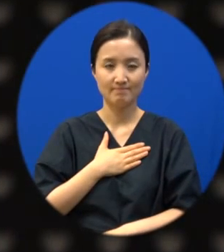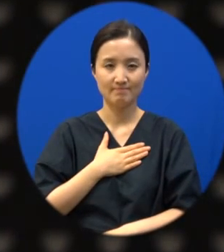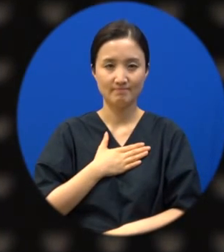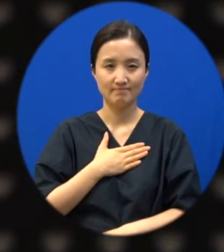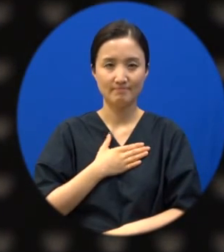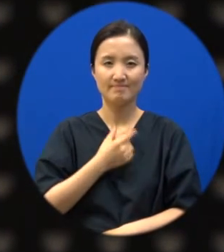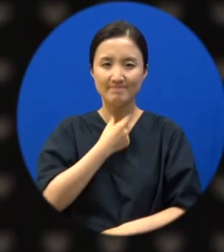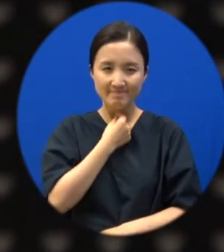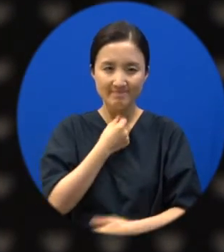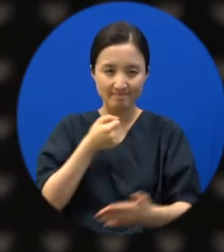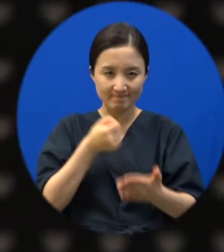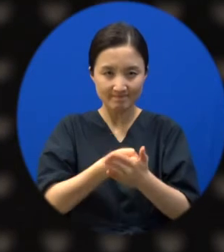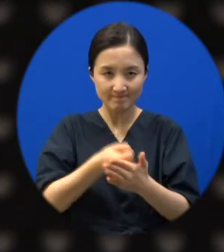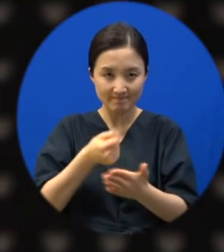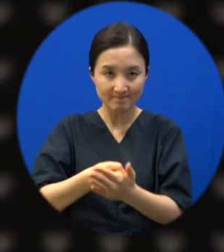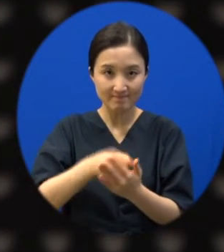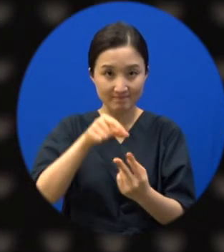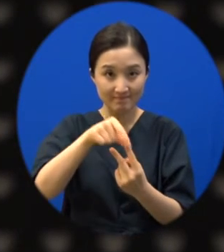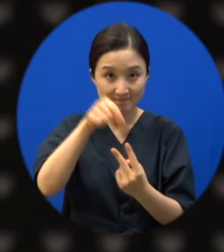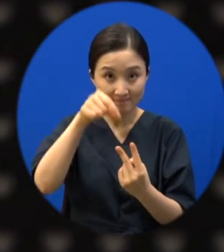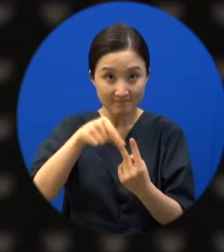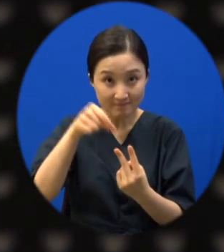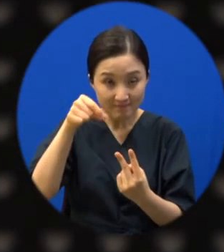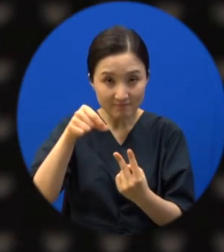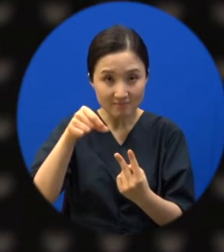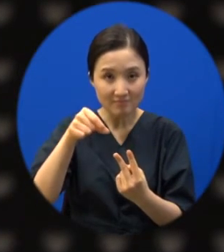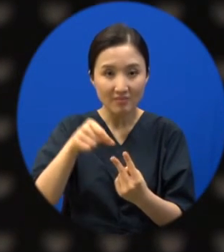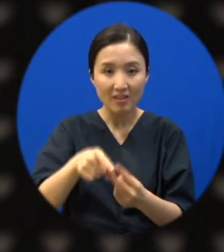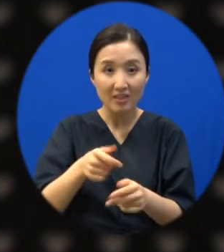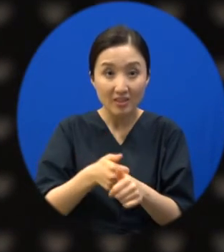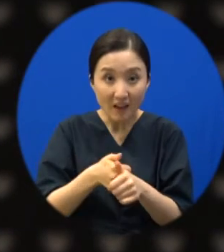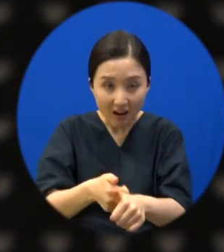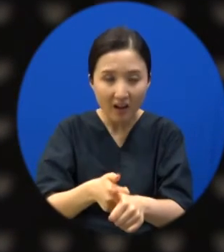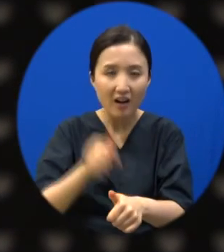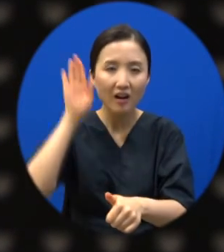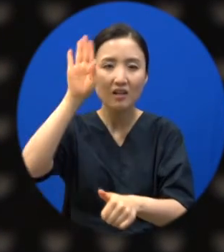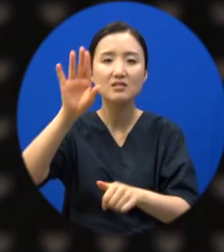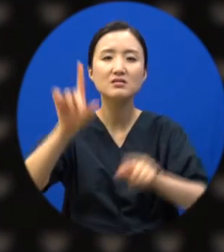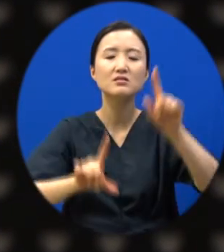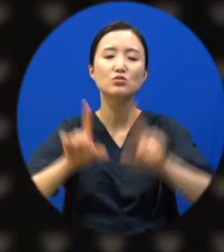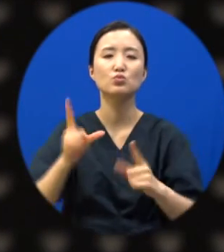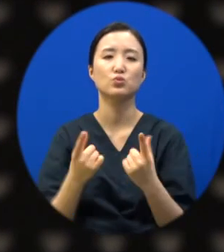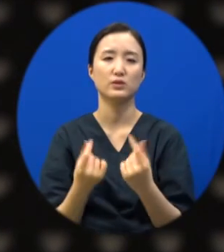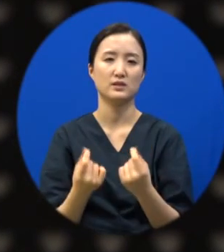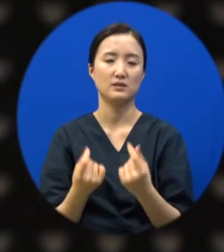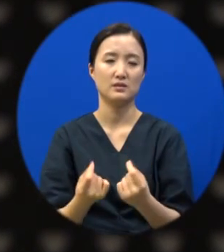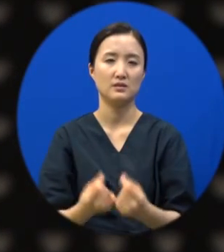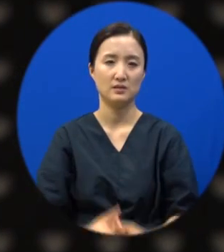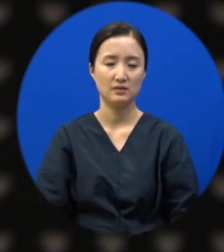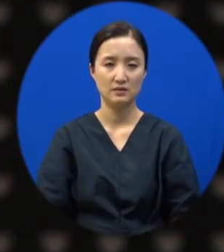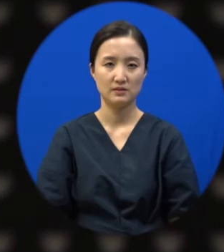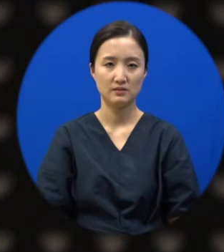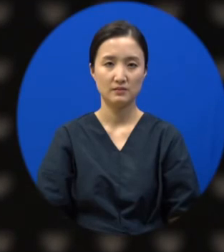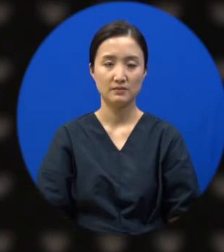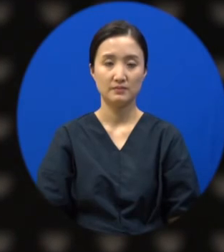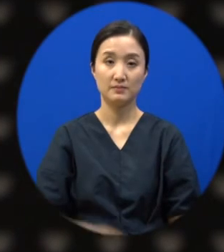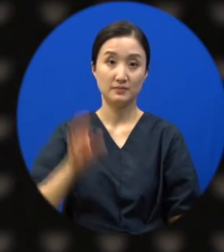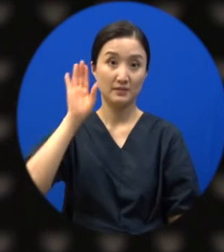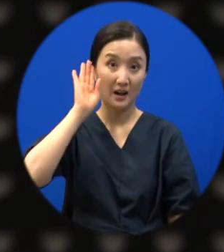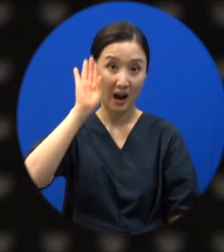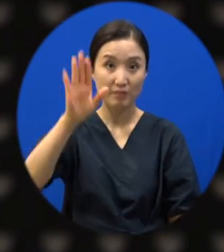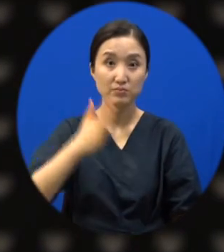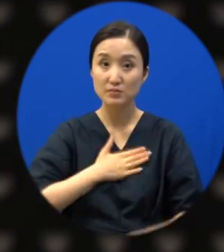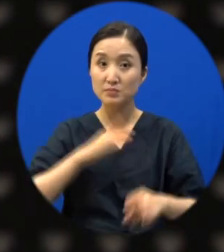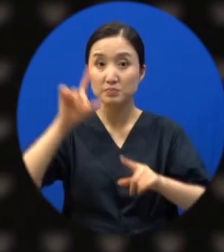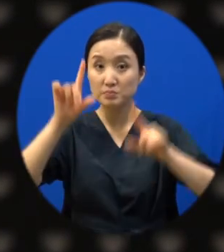내가 선택한 것들의, 선택한 것들의 결과물이 된다. 결과물이 된다. 네.